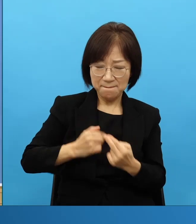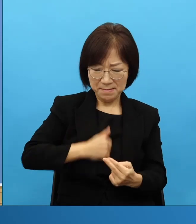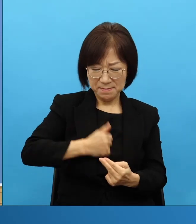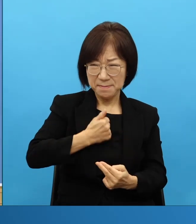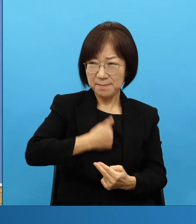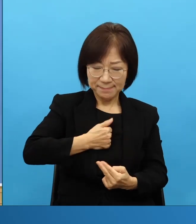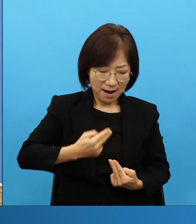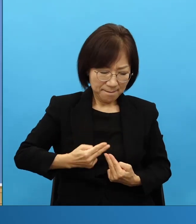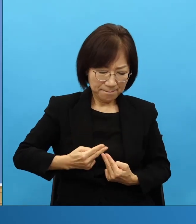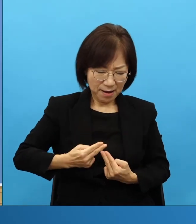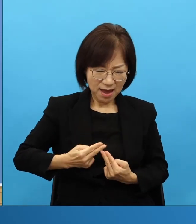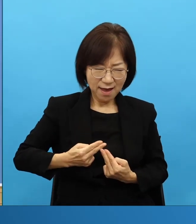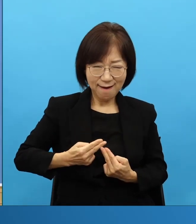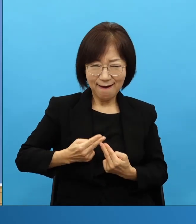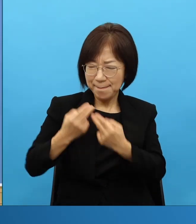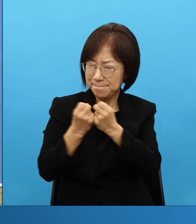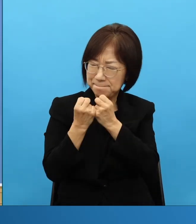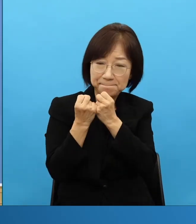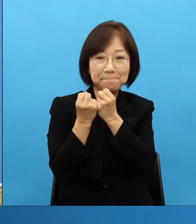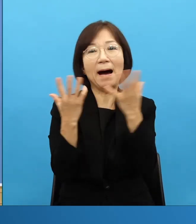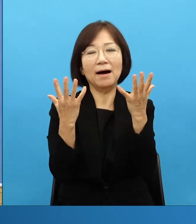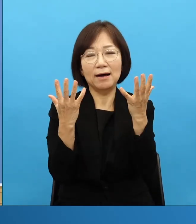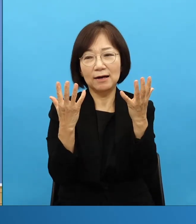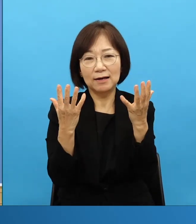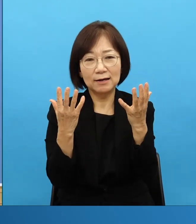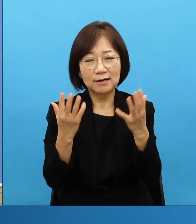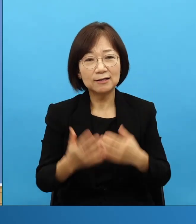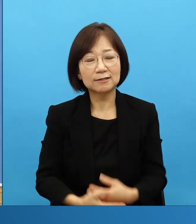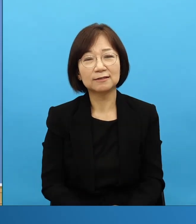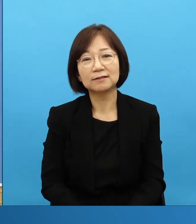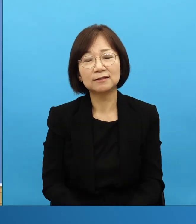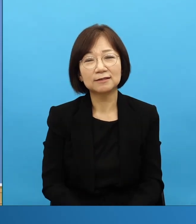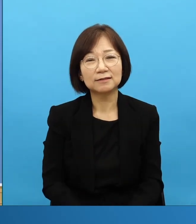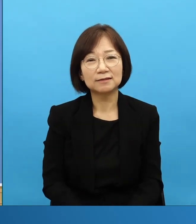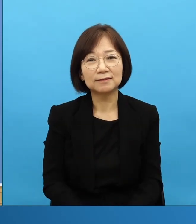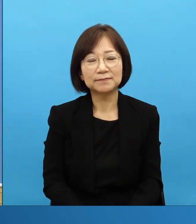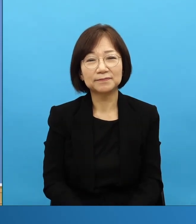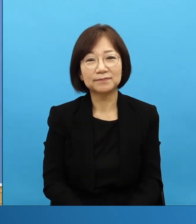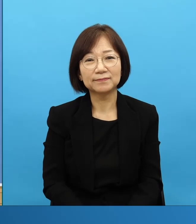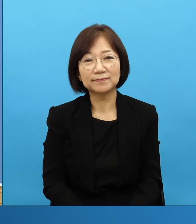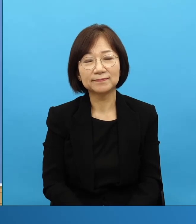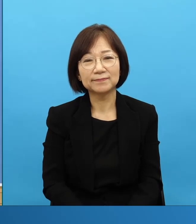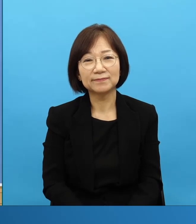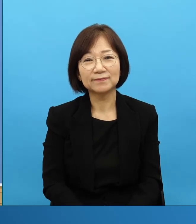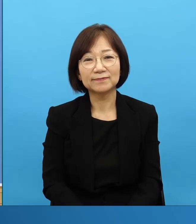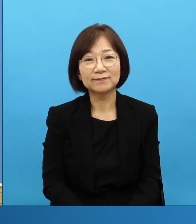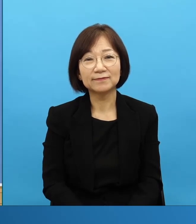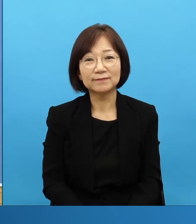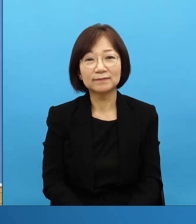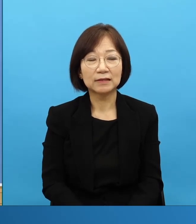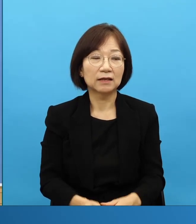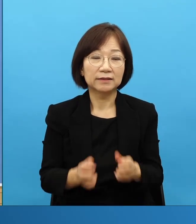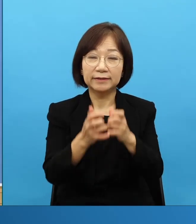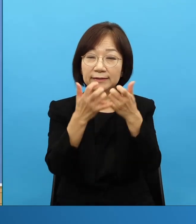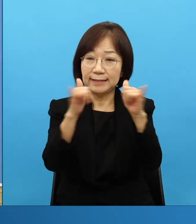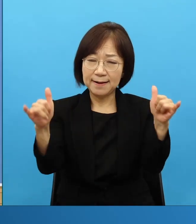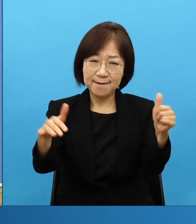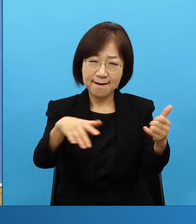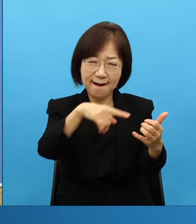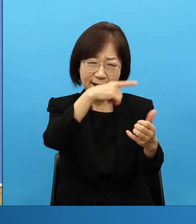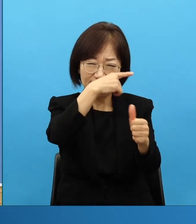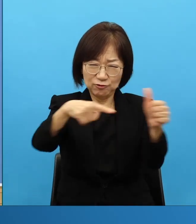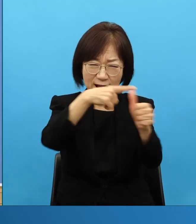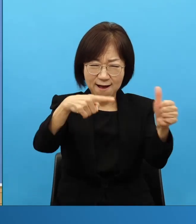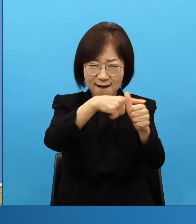the abuse that they received at a young age, if they received the gospel, they could get rid of that. But because they couldn't, that all turned into 사람 anger and wrath. 수십만 손 죽여도 양심에